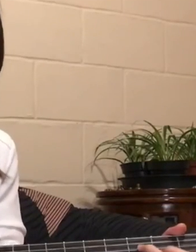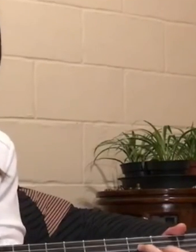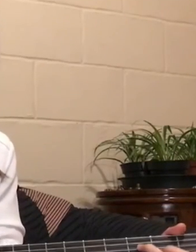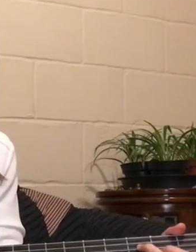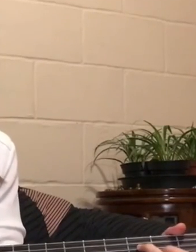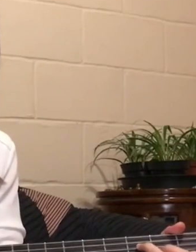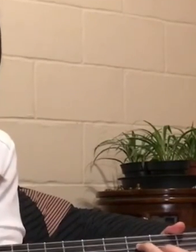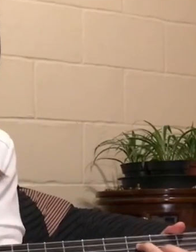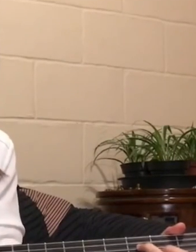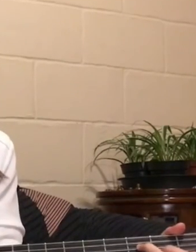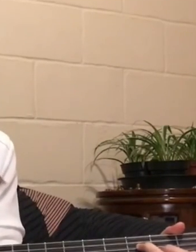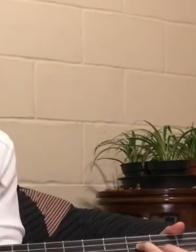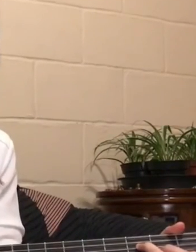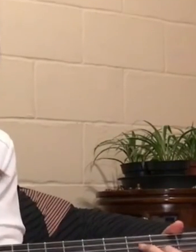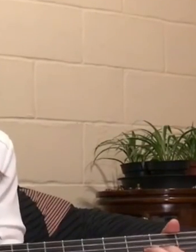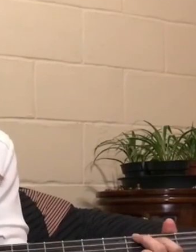mengakhiri